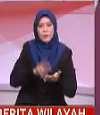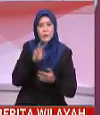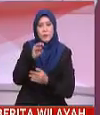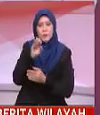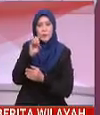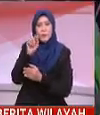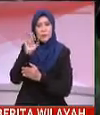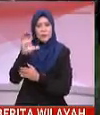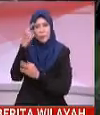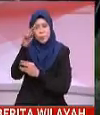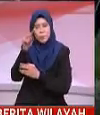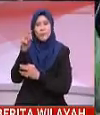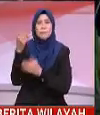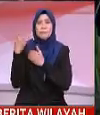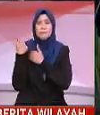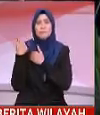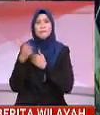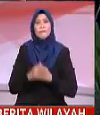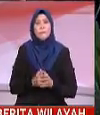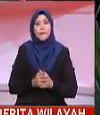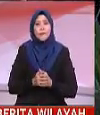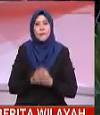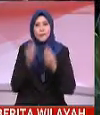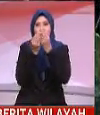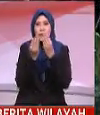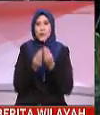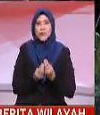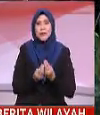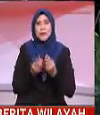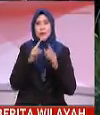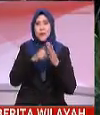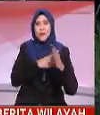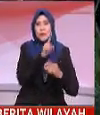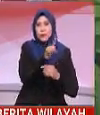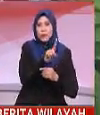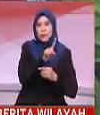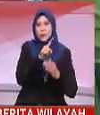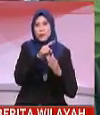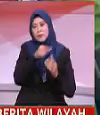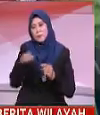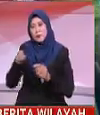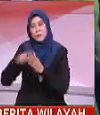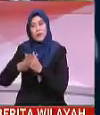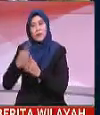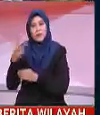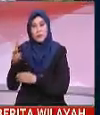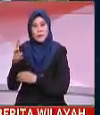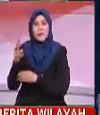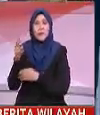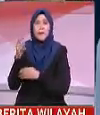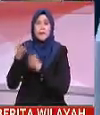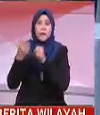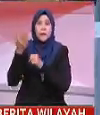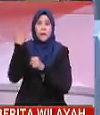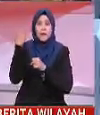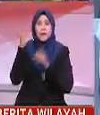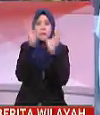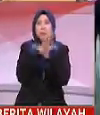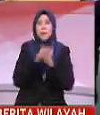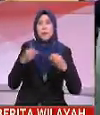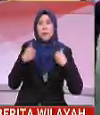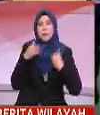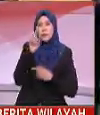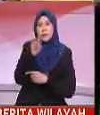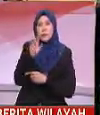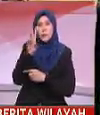permintaan industri pelancongan. Berdasarkan statistik dari Januari hingga September tahun lalu, Sarawak hanya mempunyai